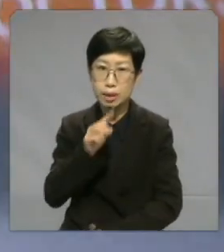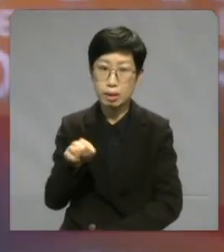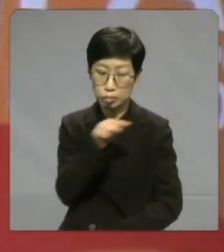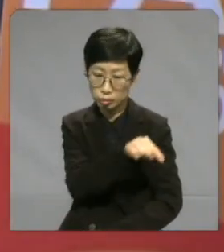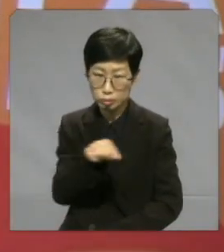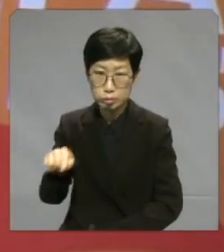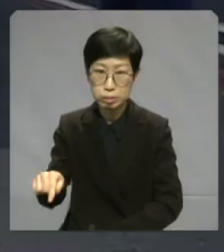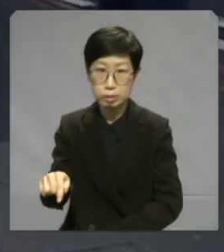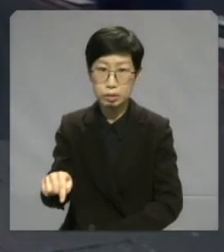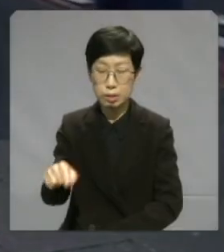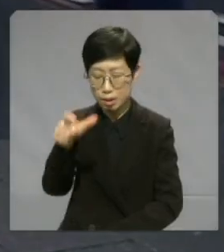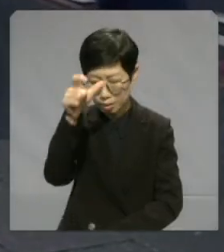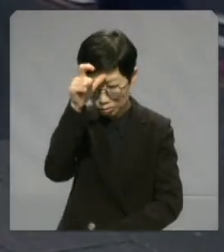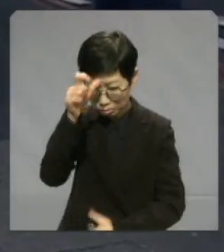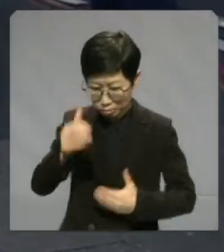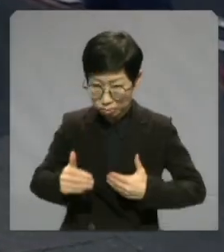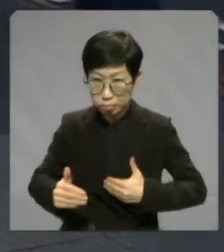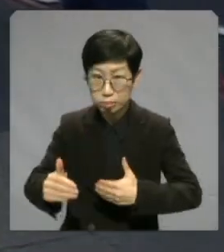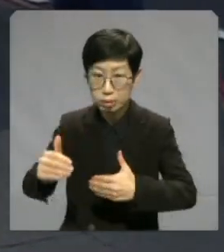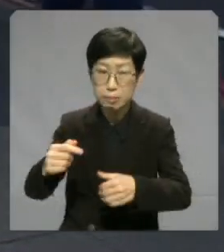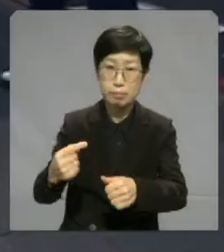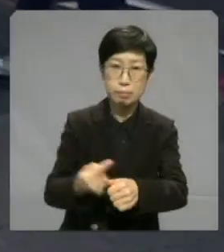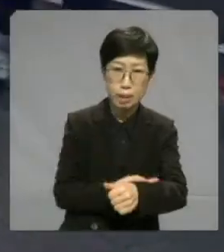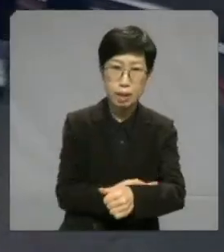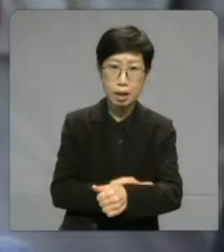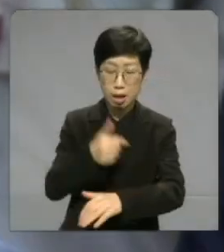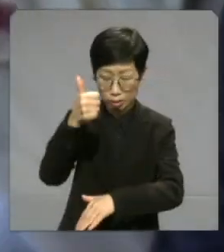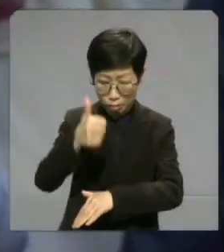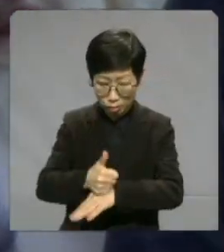있어 양측의 강대강 대치에